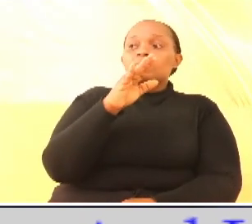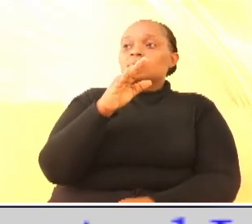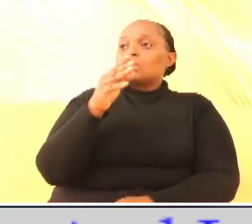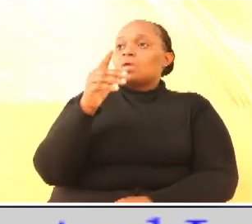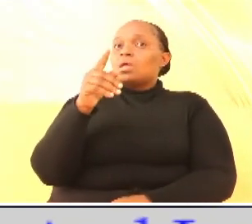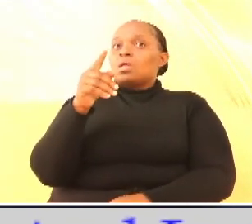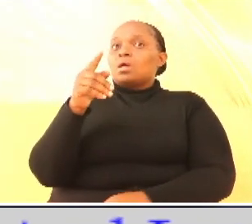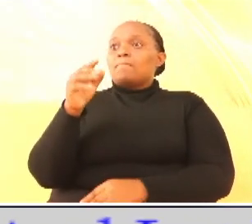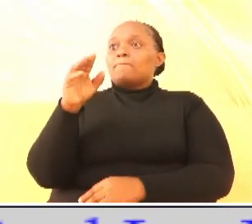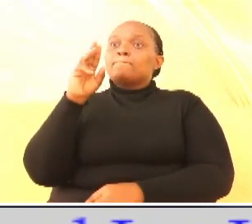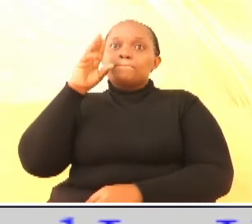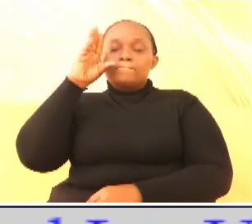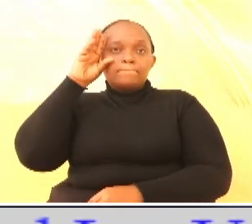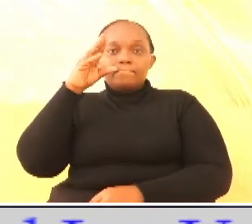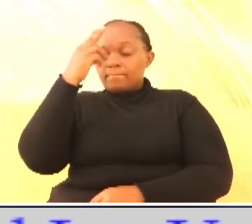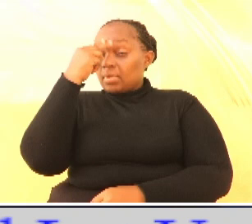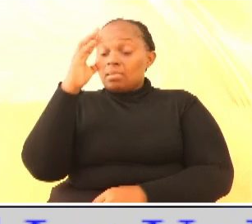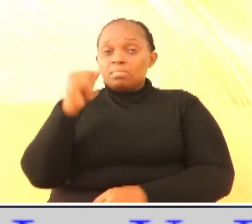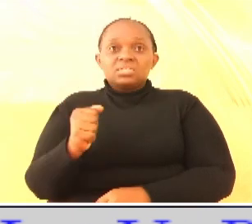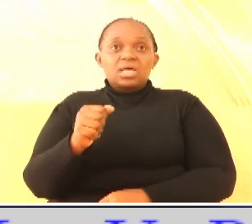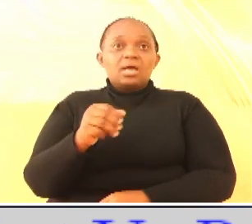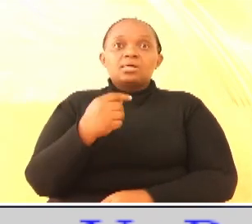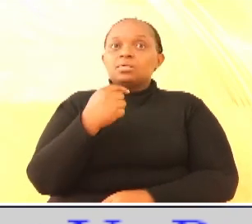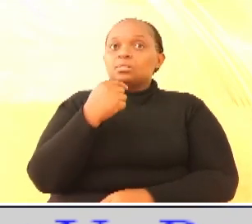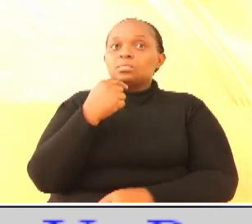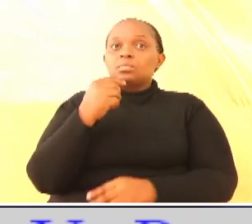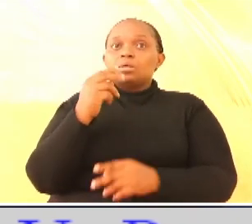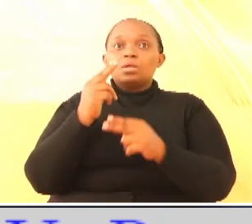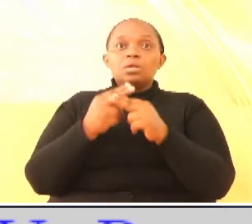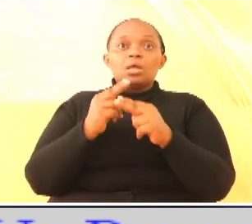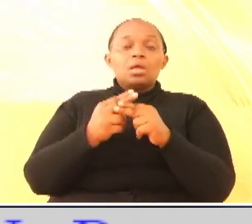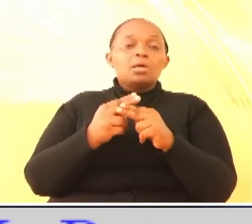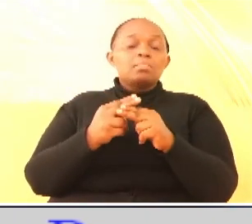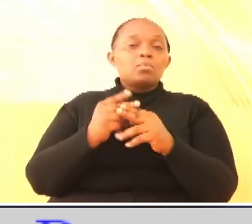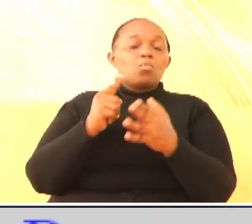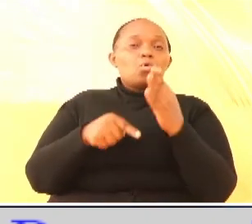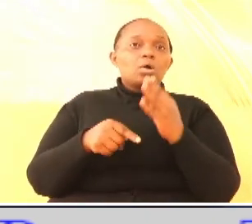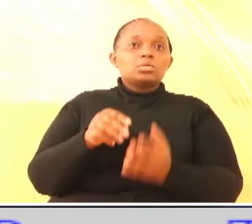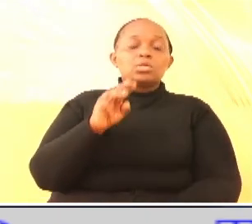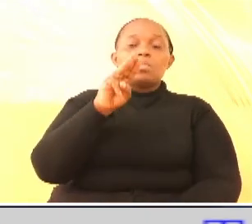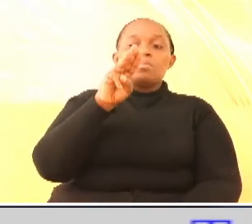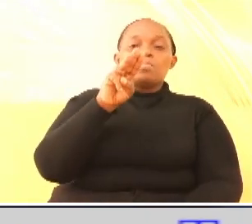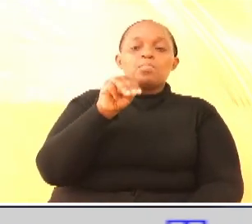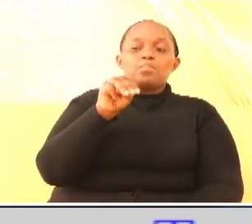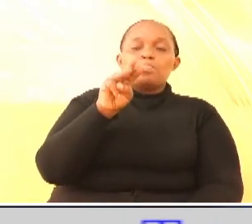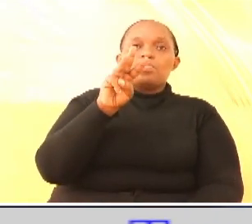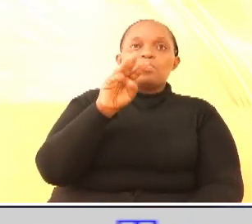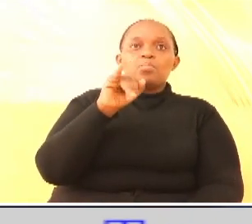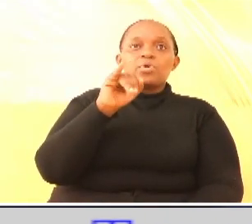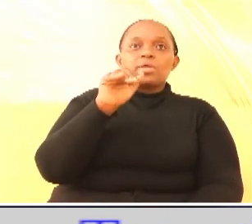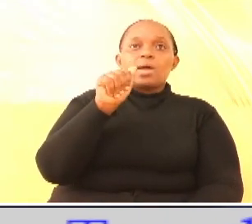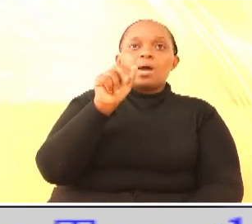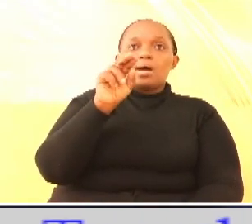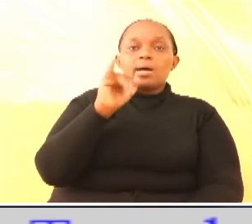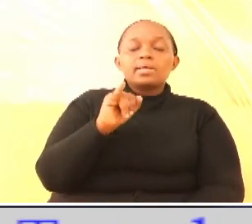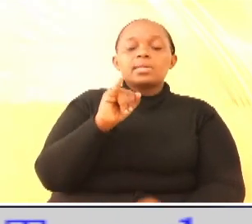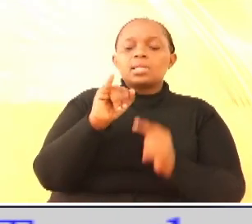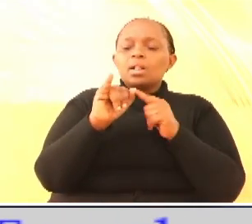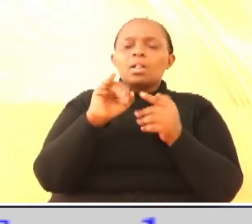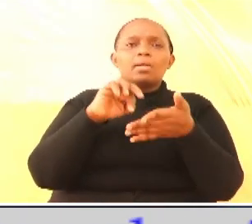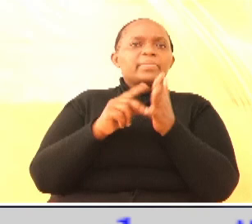Enkai. Wakamba anaitwa Mweai. Amen. Wa Buganda